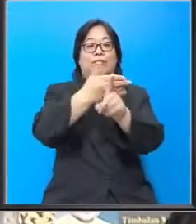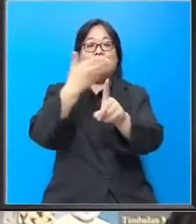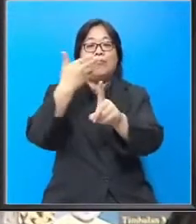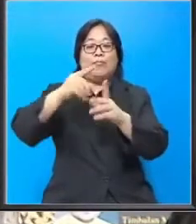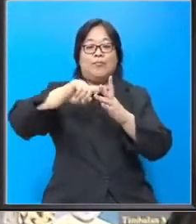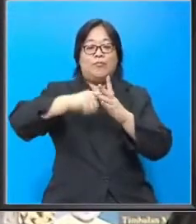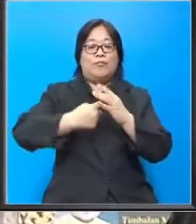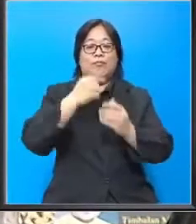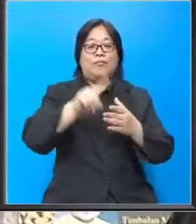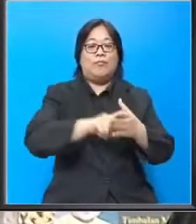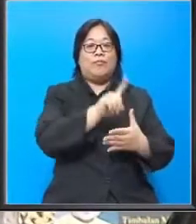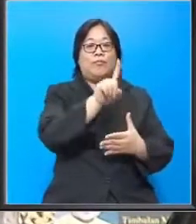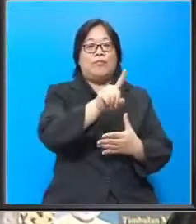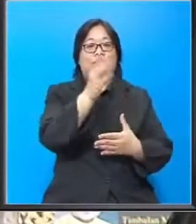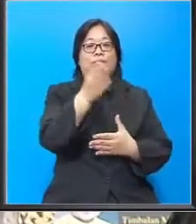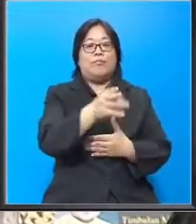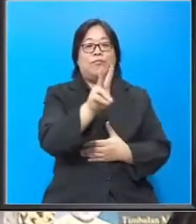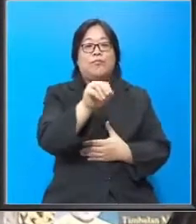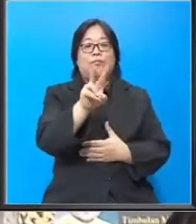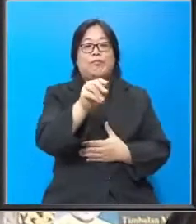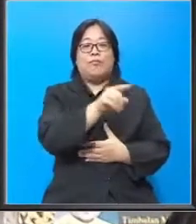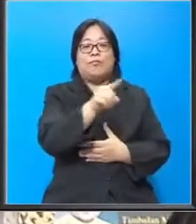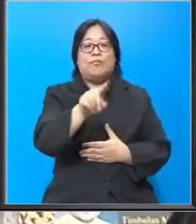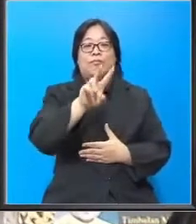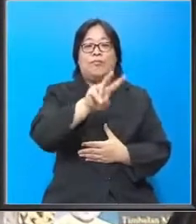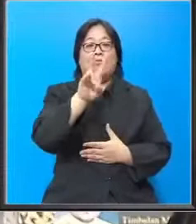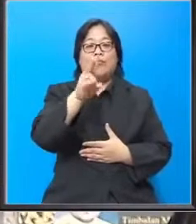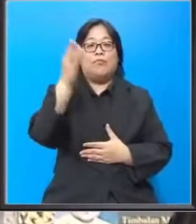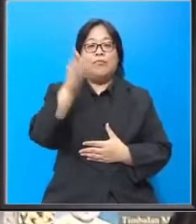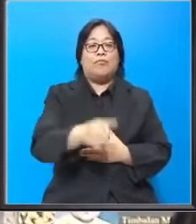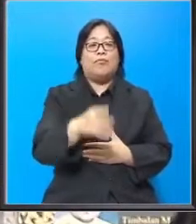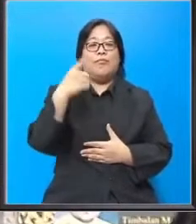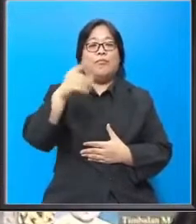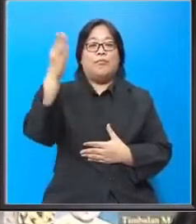bermula daripada Januari 20 sehingga